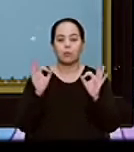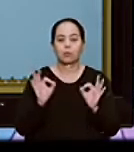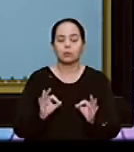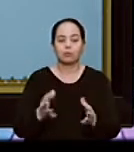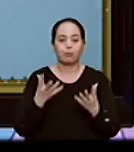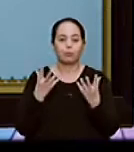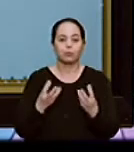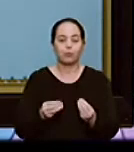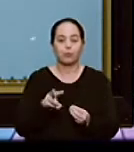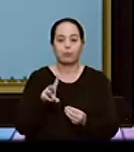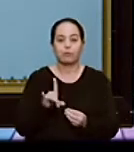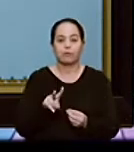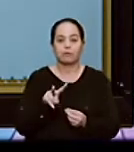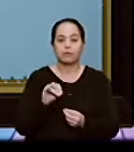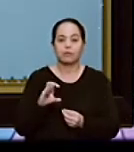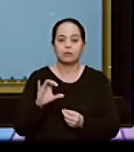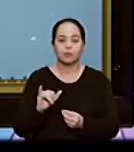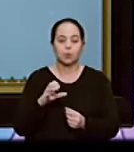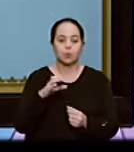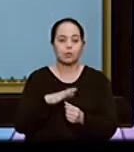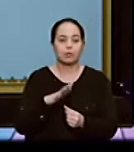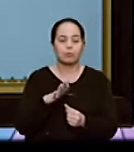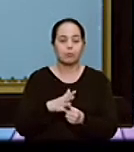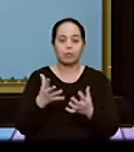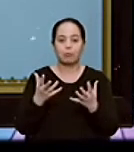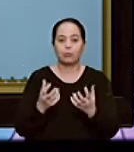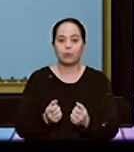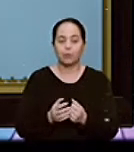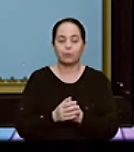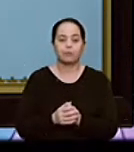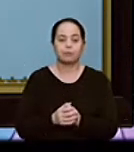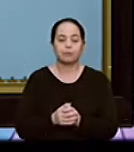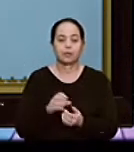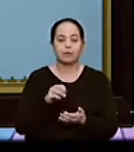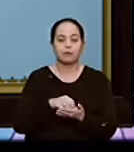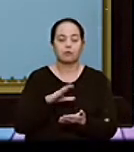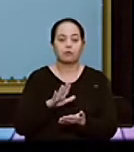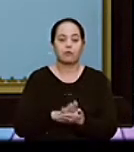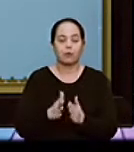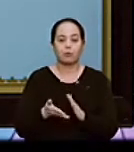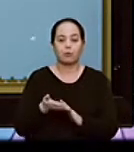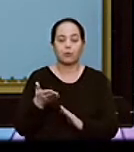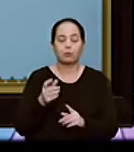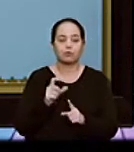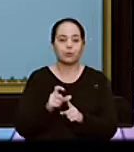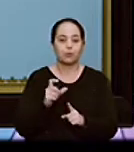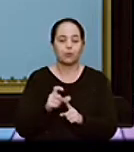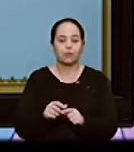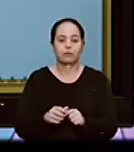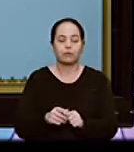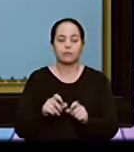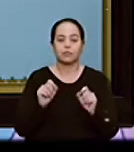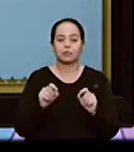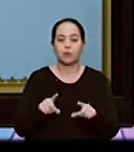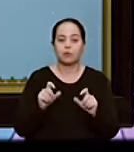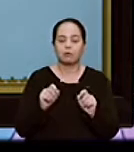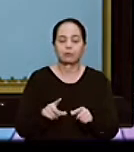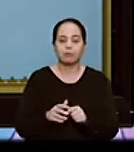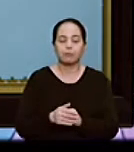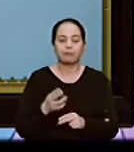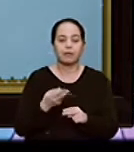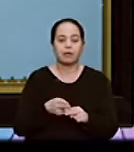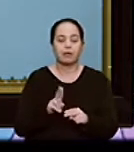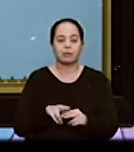днем мы в лесу грибы берем. Вставляем пропущенные буквы. Золотым –